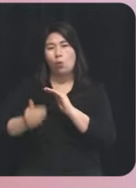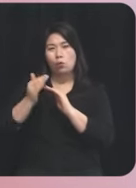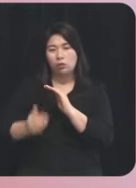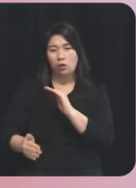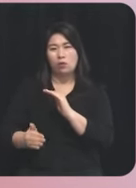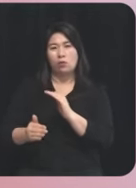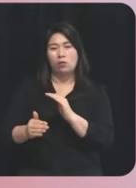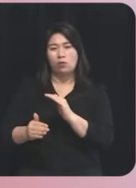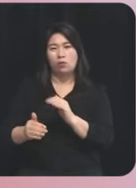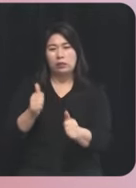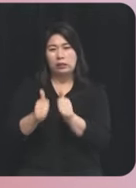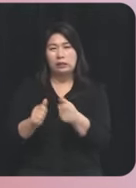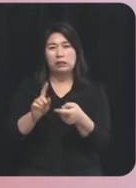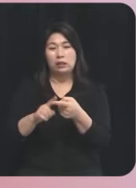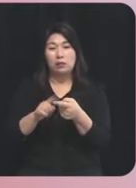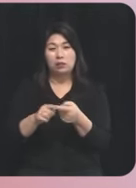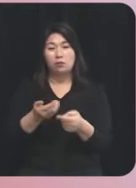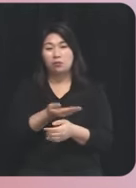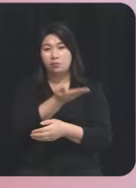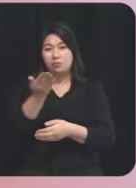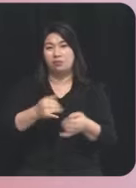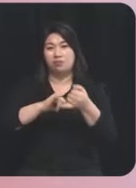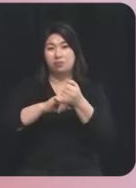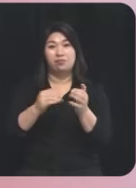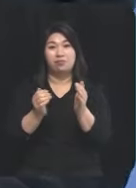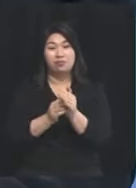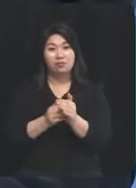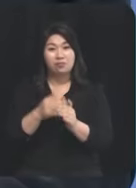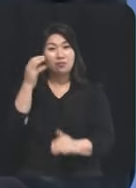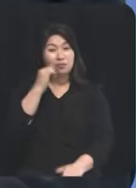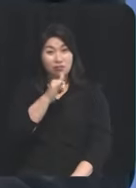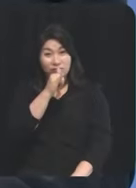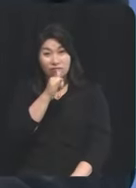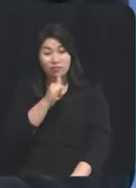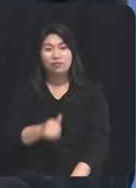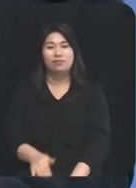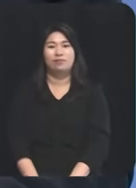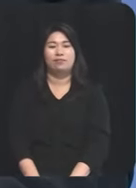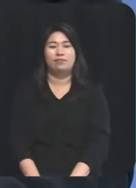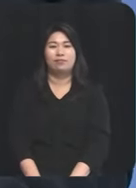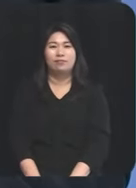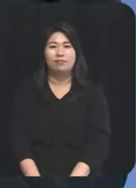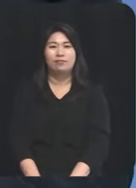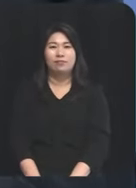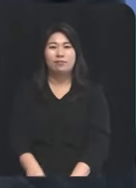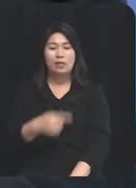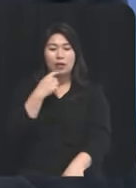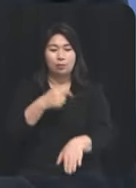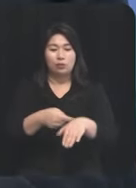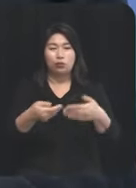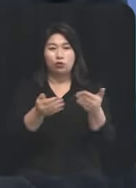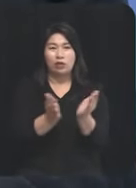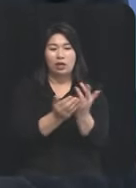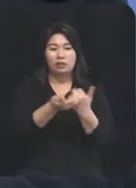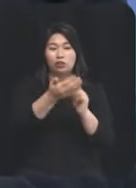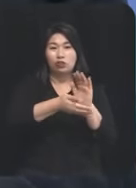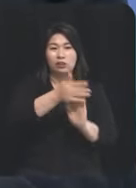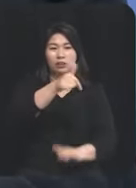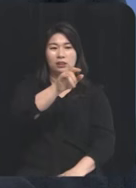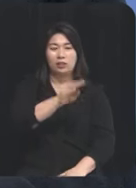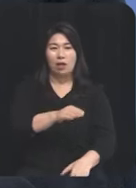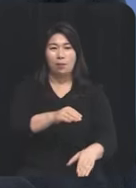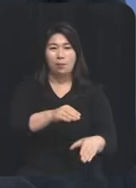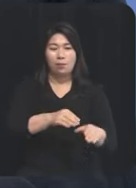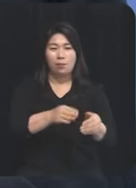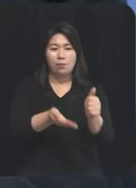앞에 약속했습니다. 기억하시죠? 검증하기로 했었습니다. 네, 그렇다면 그 민주당 제주시갑의 경선 과정은